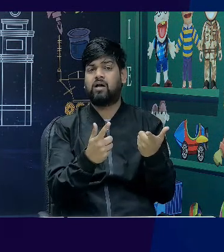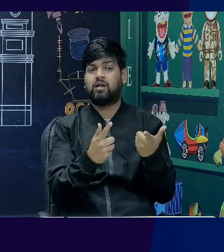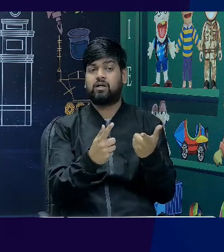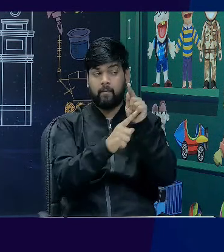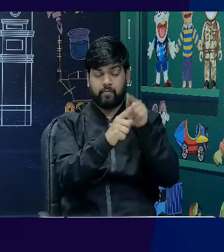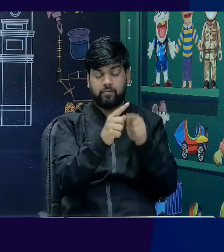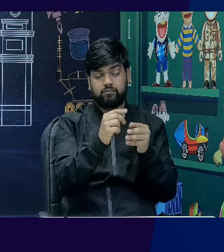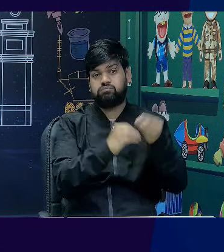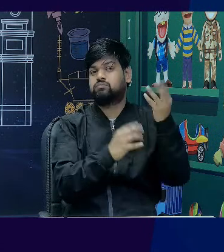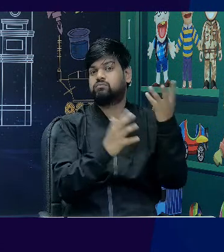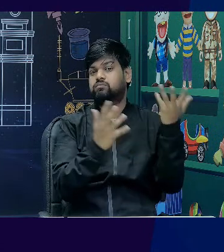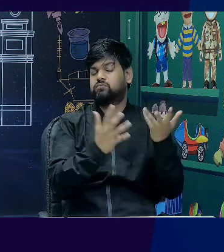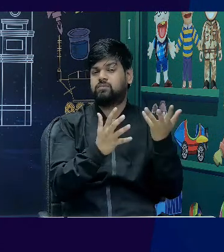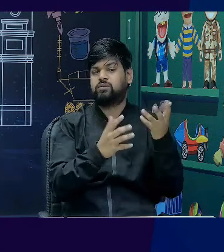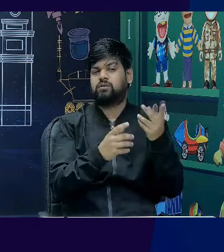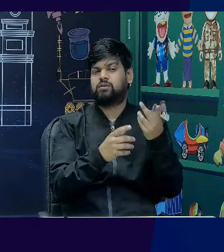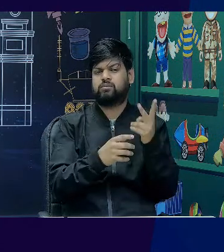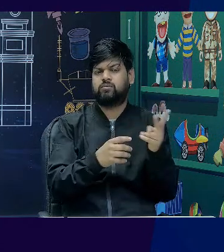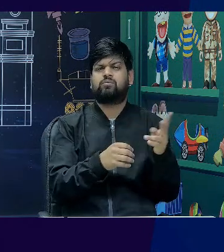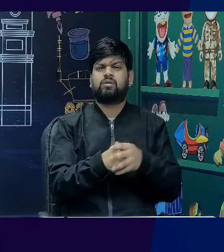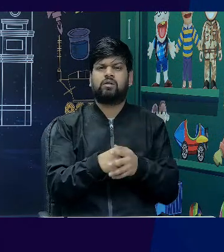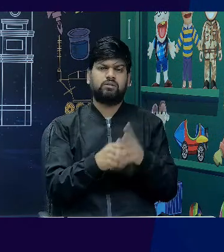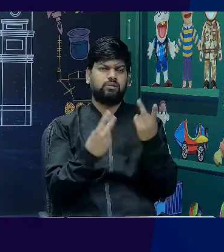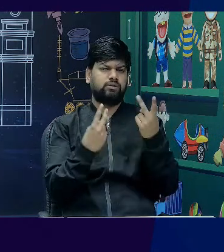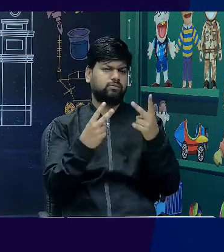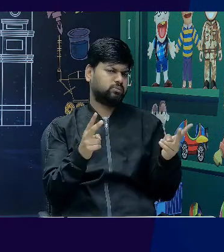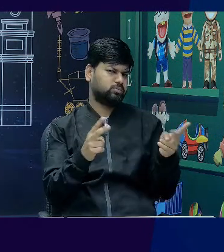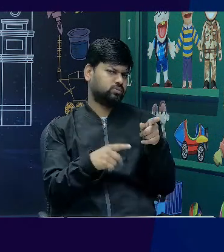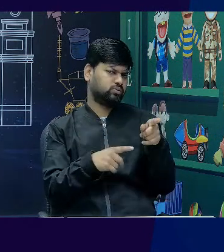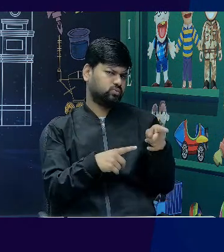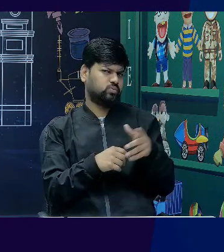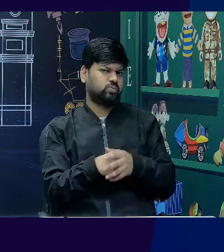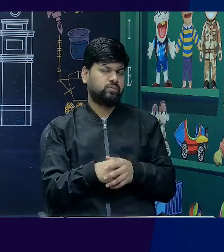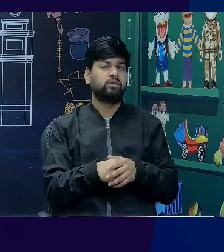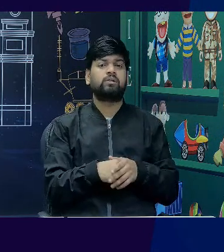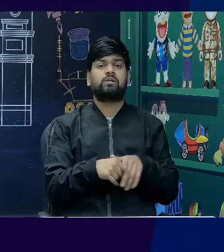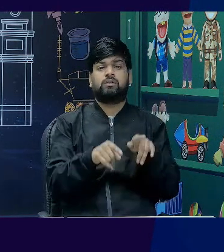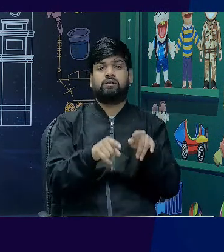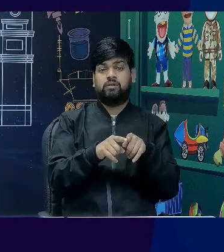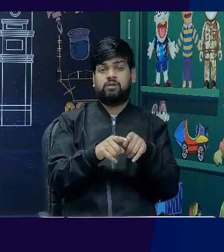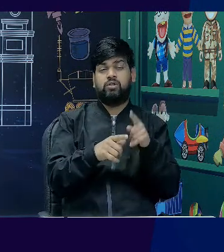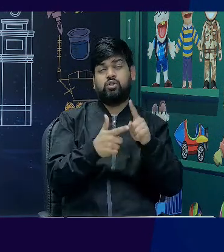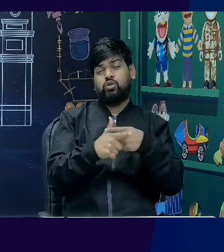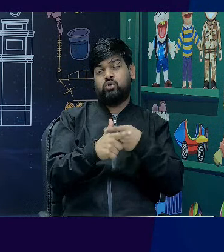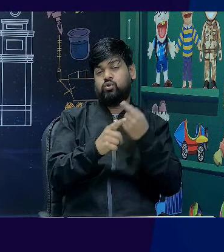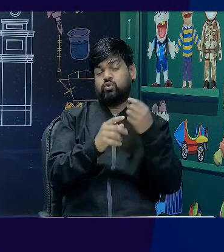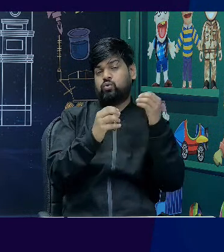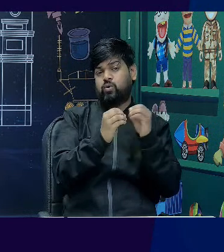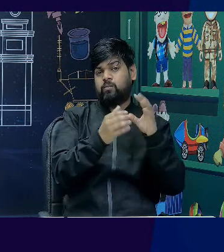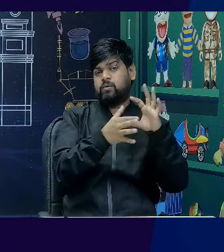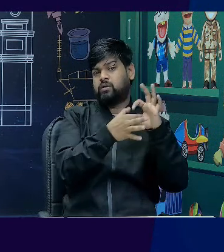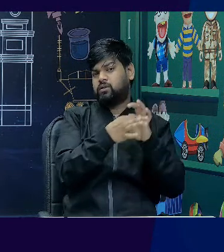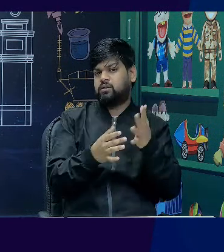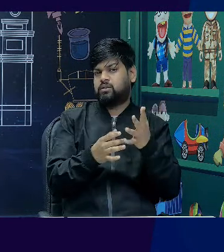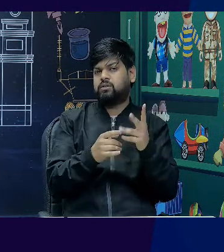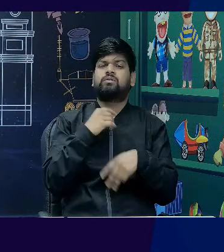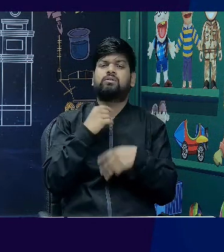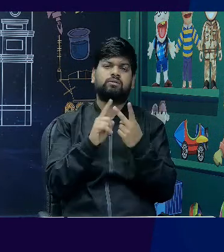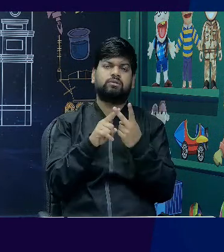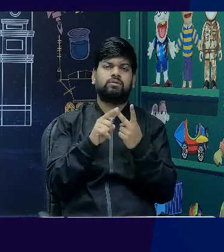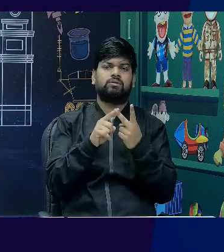या ऐसी चीजें प्रमोट करती है जिस केस में अनएम्प्लॉयमेंट नहीं होती है. द नेक्स्ट इज मैनेजमेंट ऑफ पब्लिक